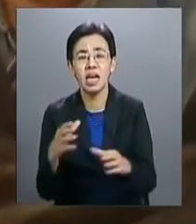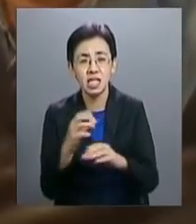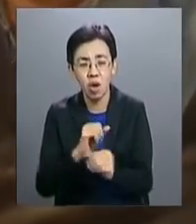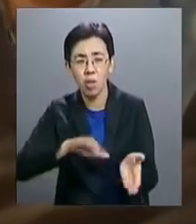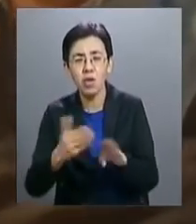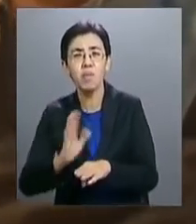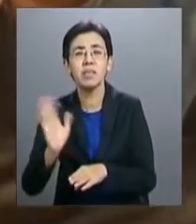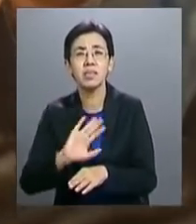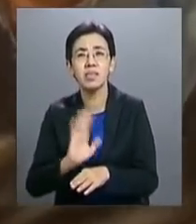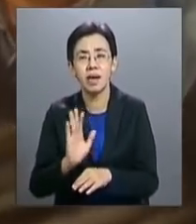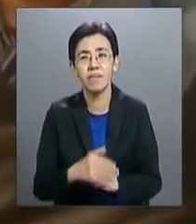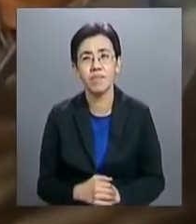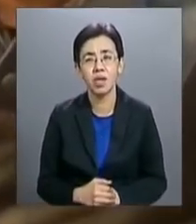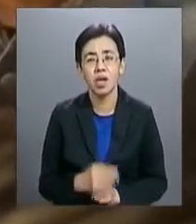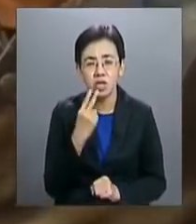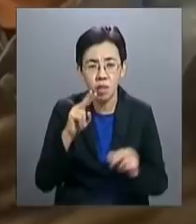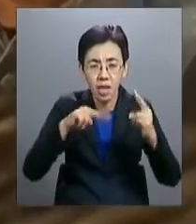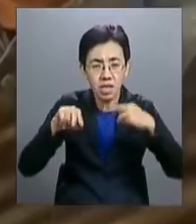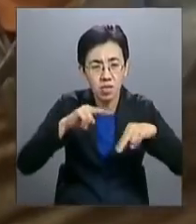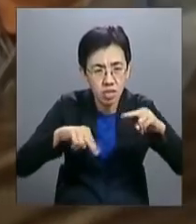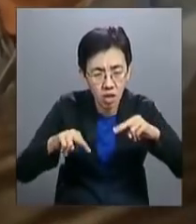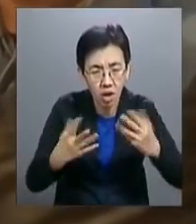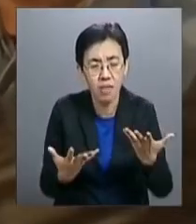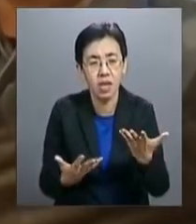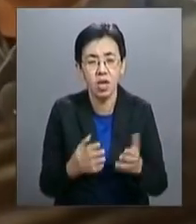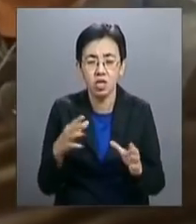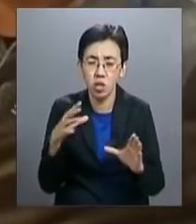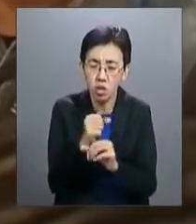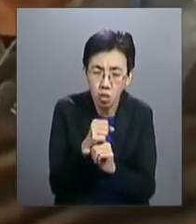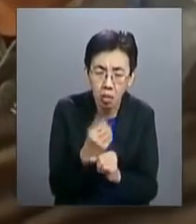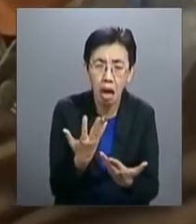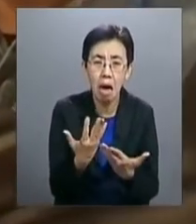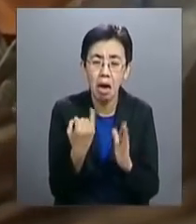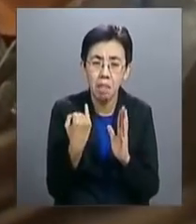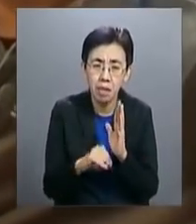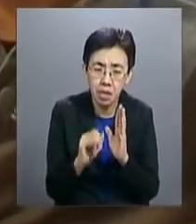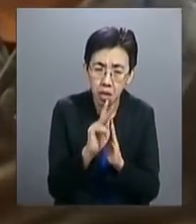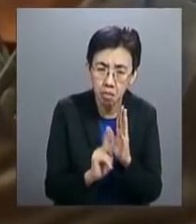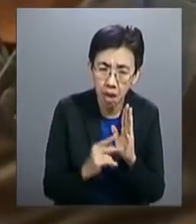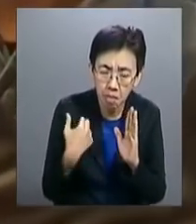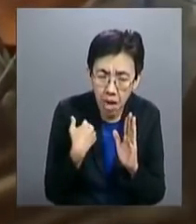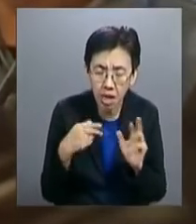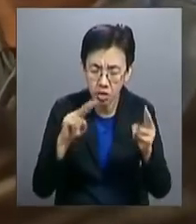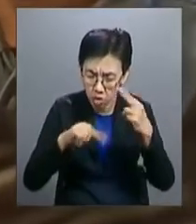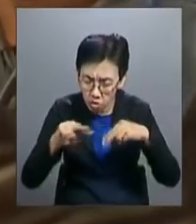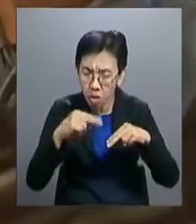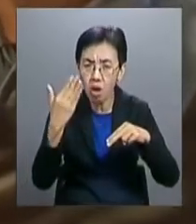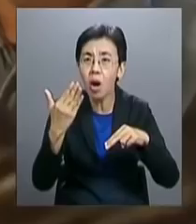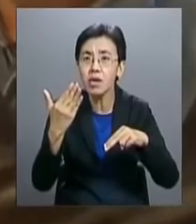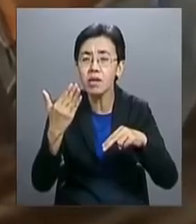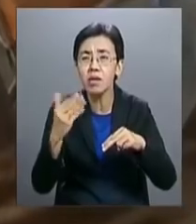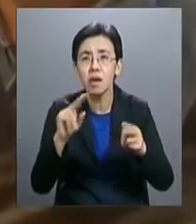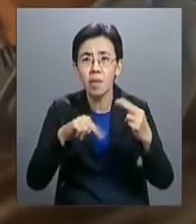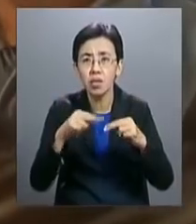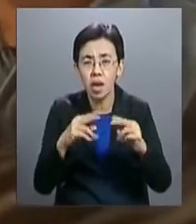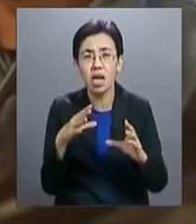มีกระบวนการมีการพิสูจน์มีการหาข้อได้จริงมาสอบสวนข้อกฎหมายหลายๆเรื่องนะครับแล้วถึงจะไปสรุปแล้วไปสรุ